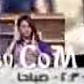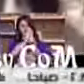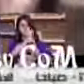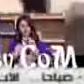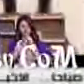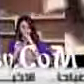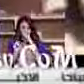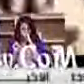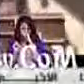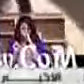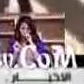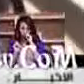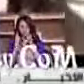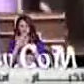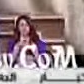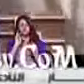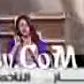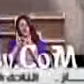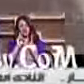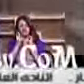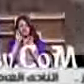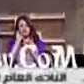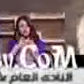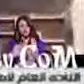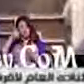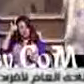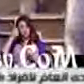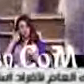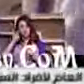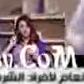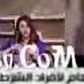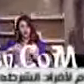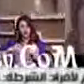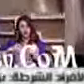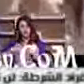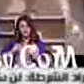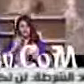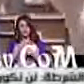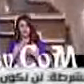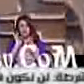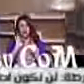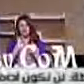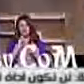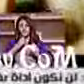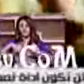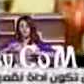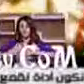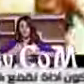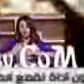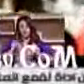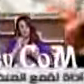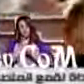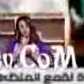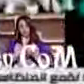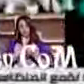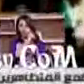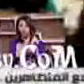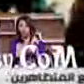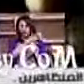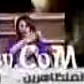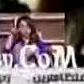وا للاحتفال بنتائج او بقرار المحكمه وتاكيد استقلال القضاء وقوه قضاءه في مواجهه ما